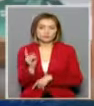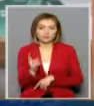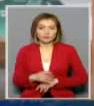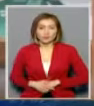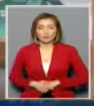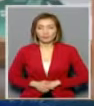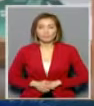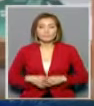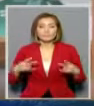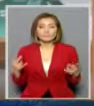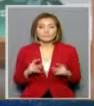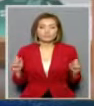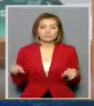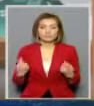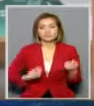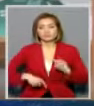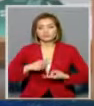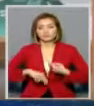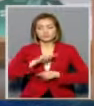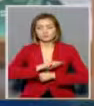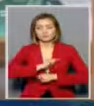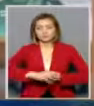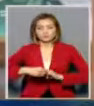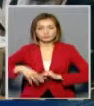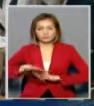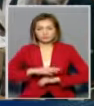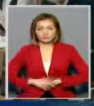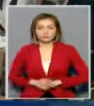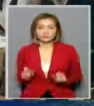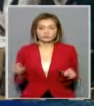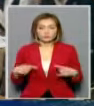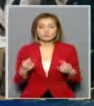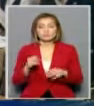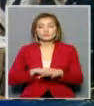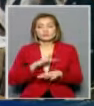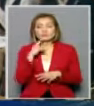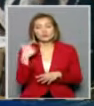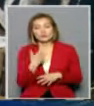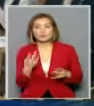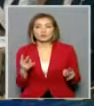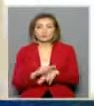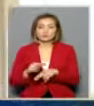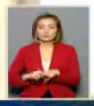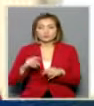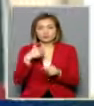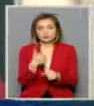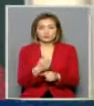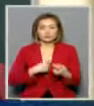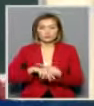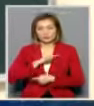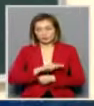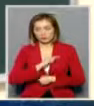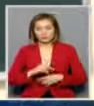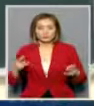таксистами? Необходимо развивать предпринимательство в стране. Развивать финансовую грамотность, обучать основам